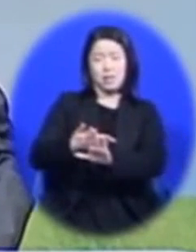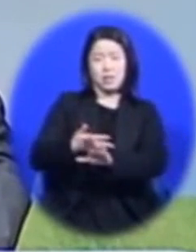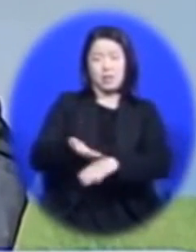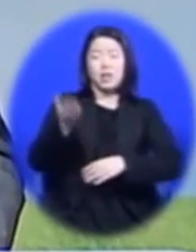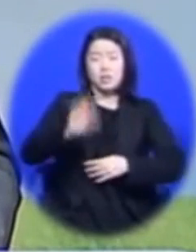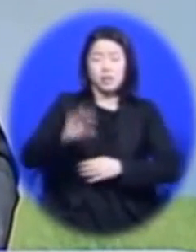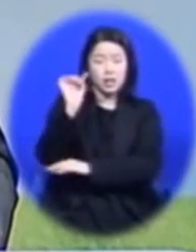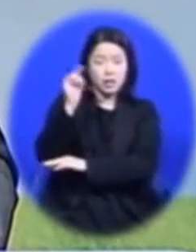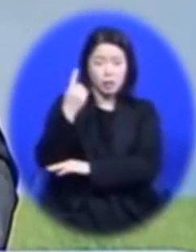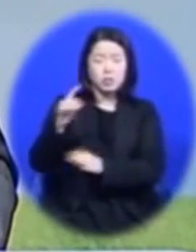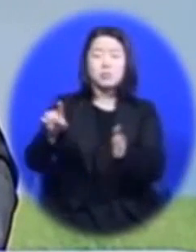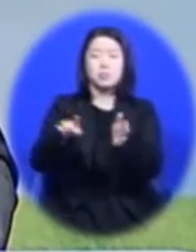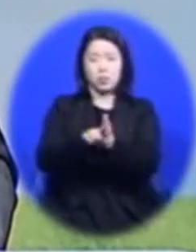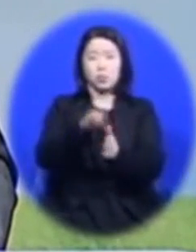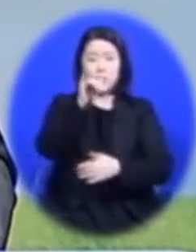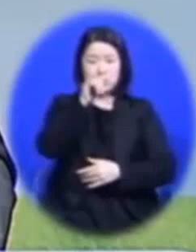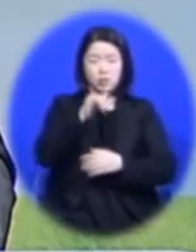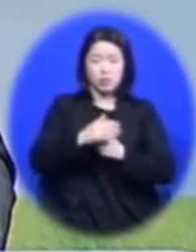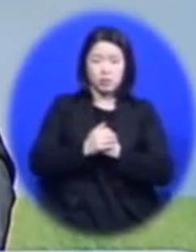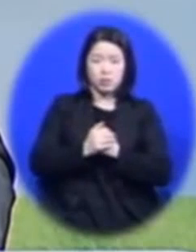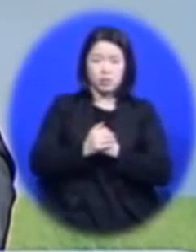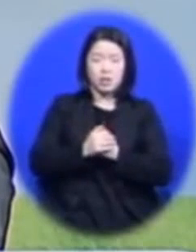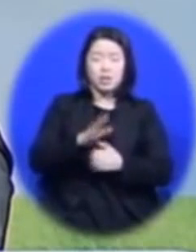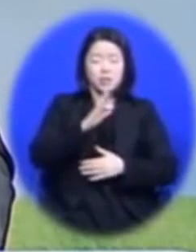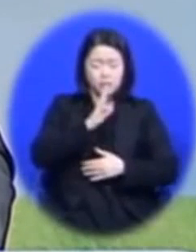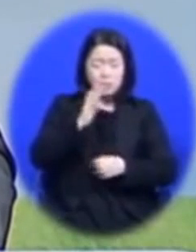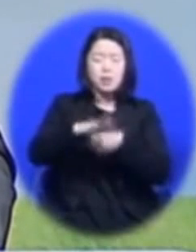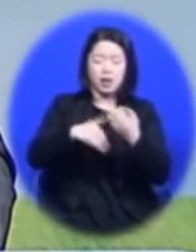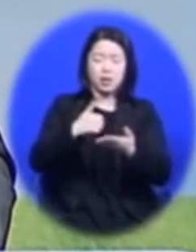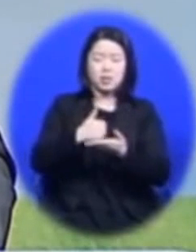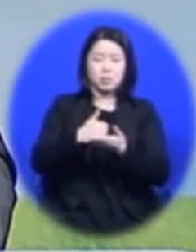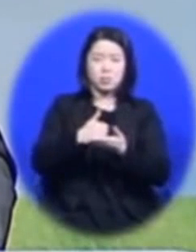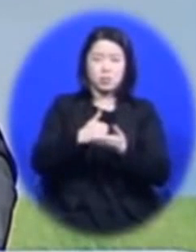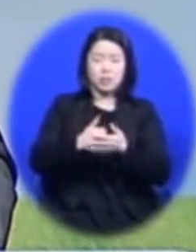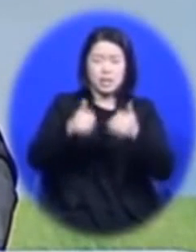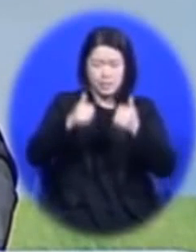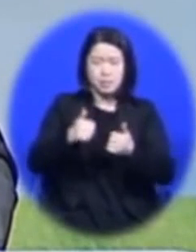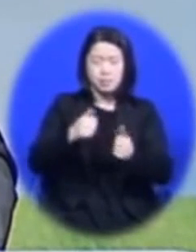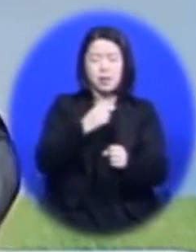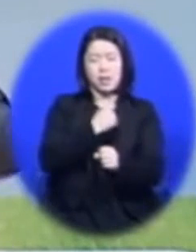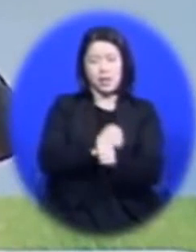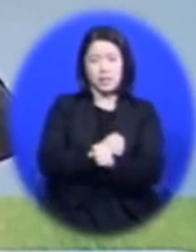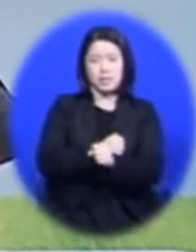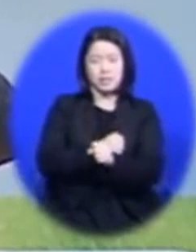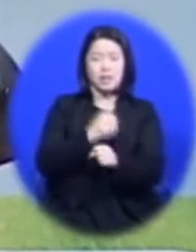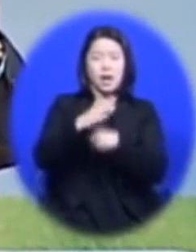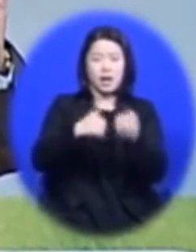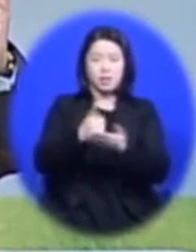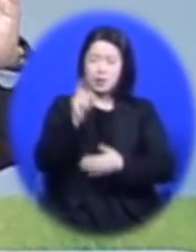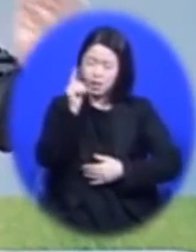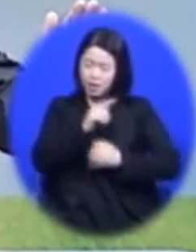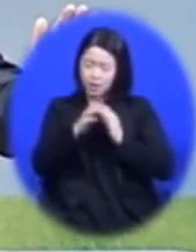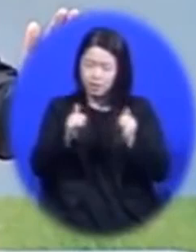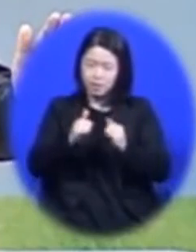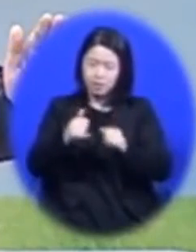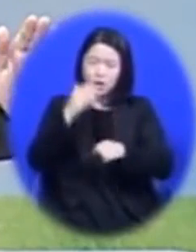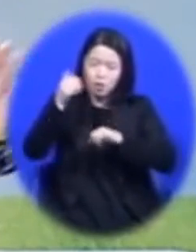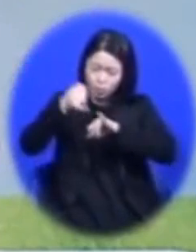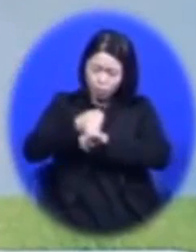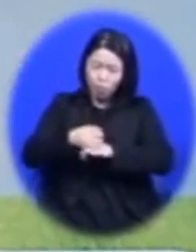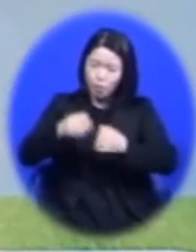그런데 다윗은 믿어요. 정말 하나님은 심판하신 하나님, 악한 자는 반드시 하나님